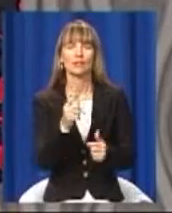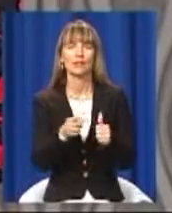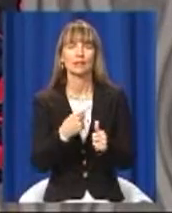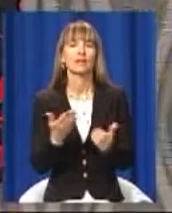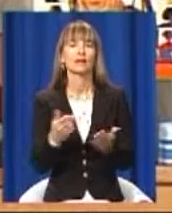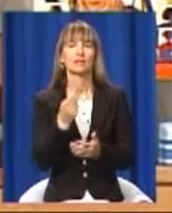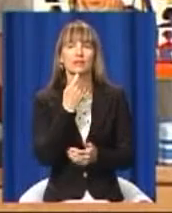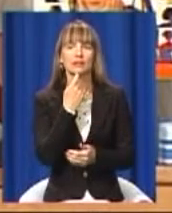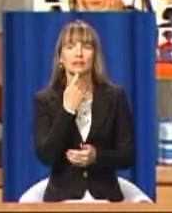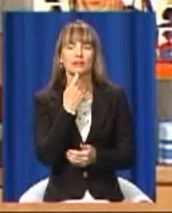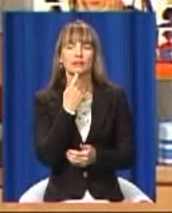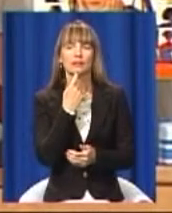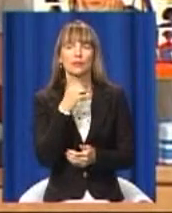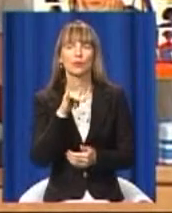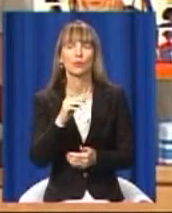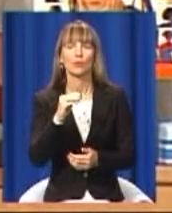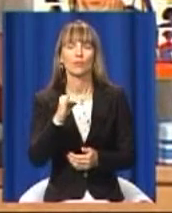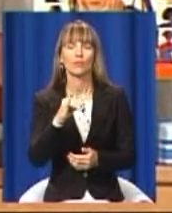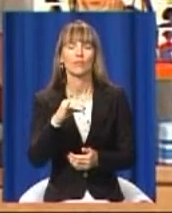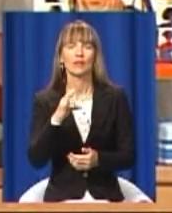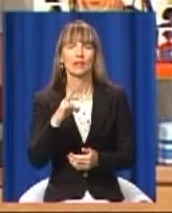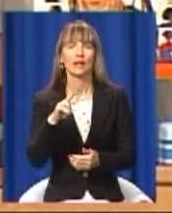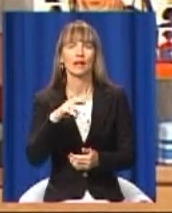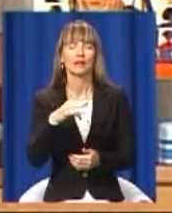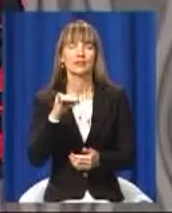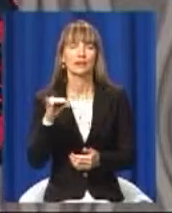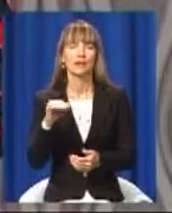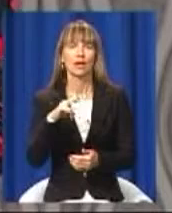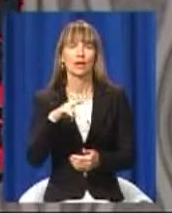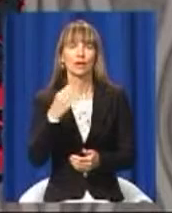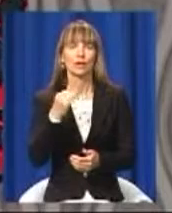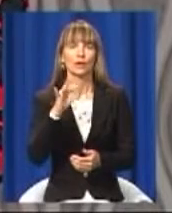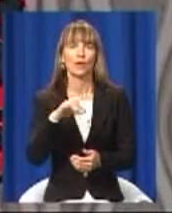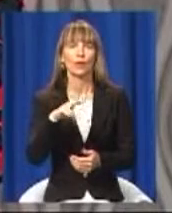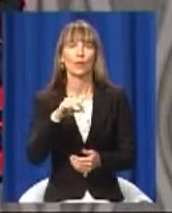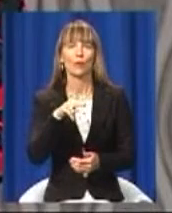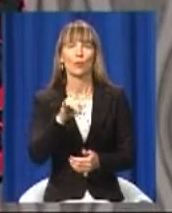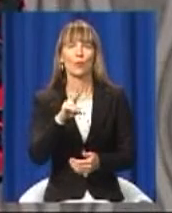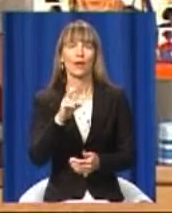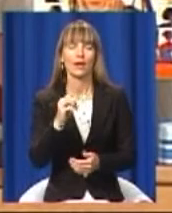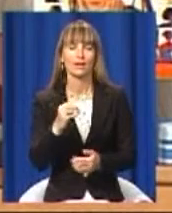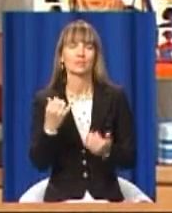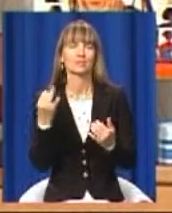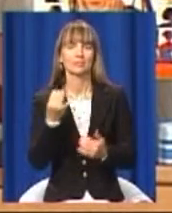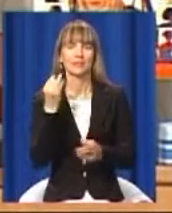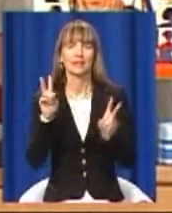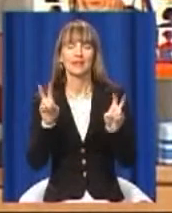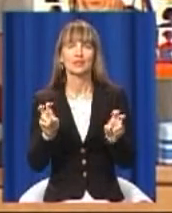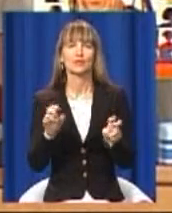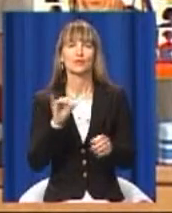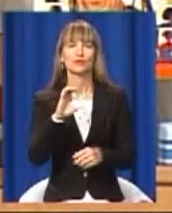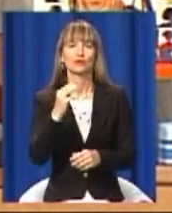Як його називають? У Фінляндії його звуть Яулупуки. Цікава назва, Яулупуки. Так, у